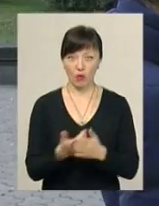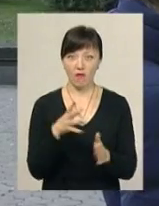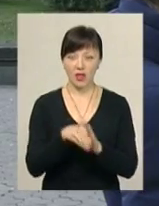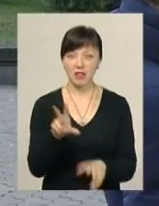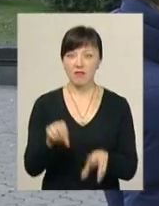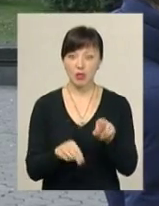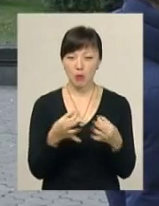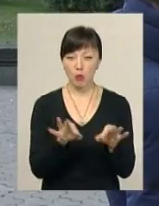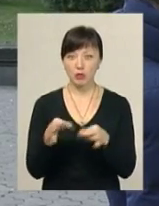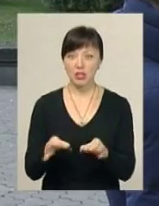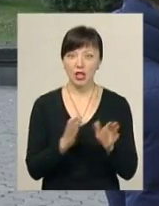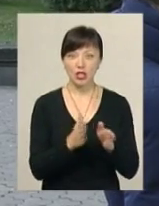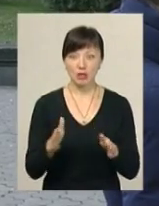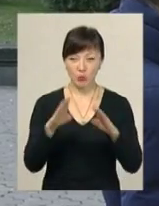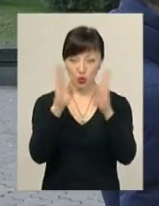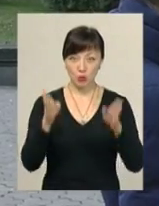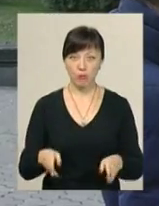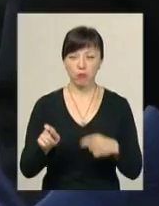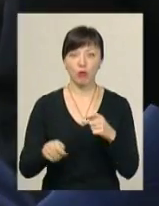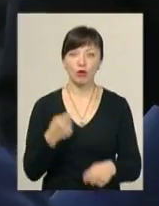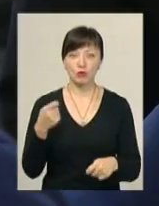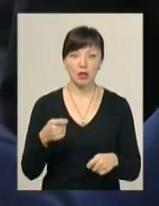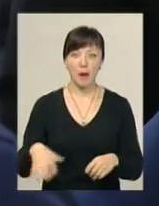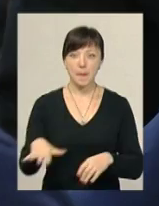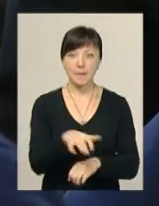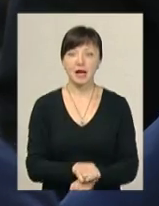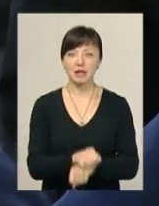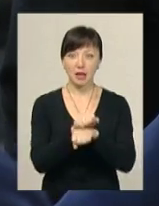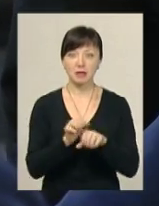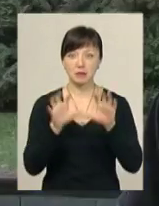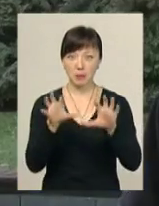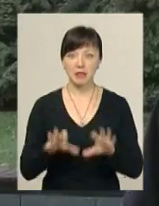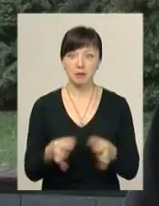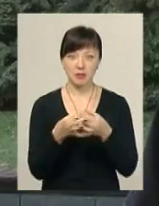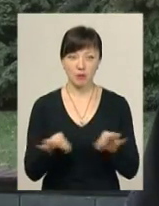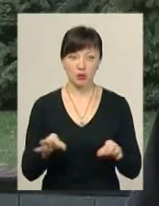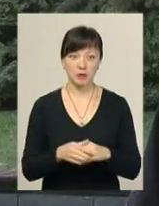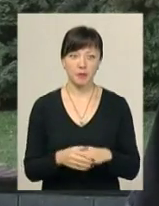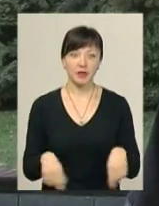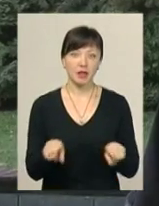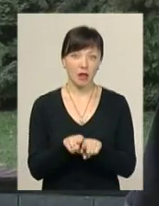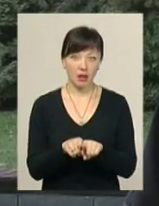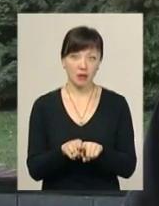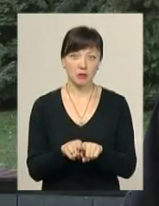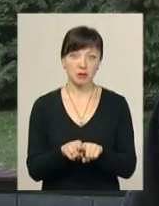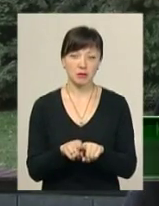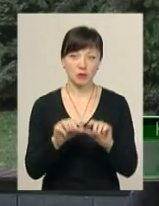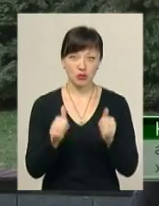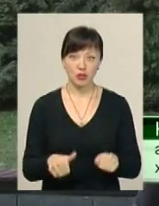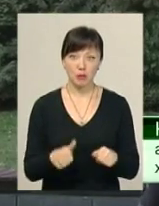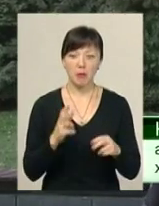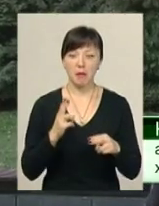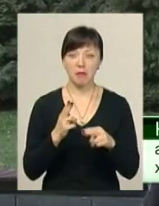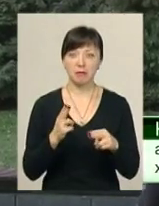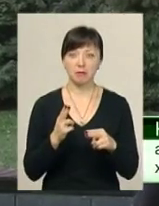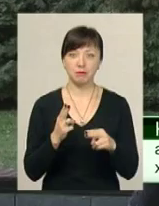вважають пропускний режим з турнікетами порушенням майданівських принципів та свобод. таким чином перекривається доступ, вільний доступ